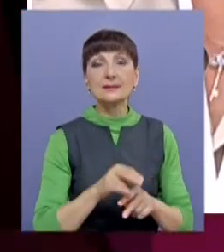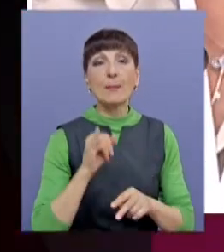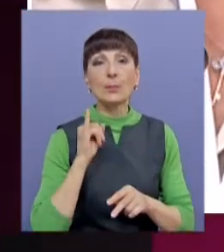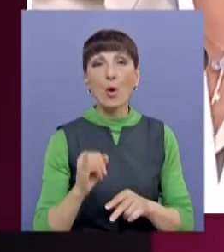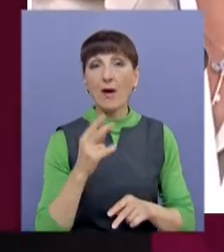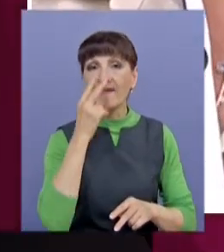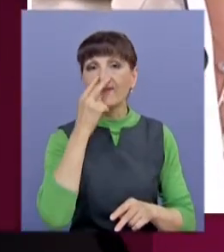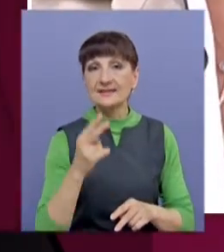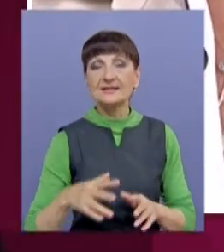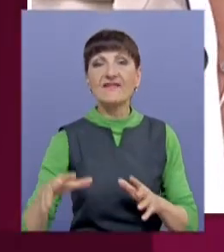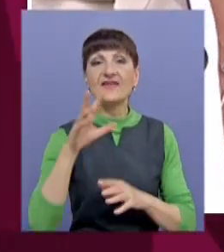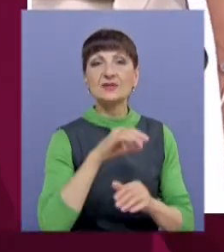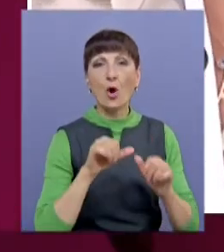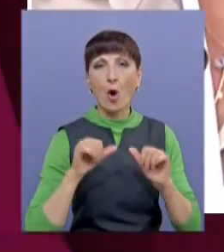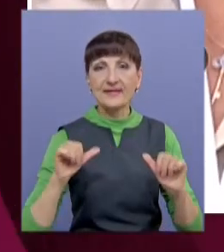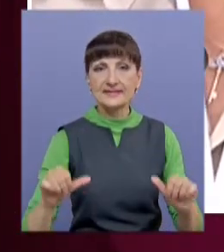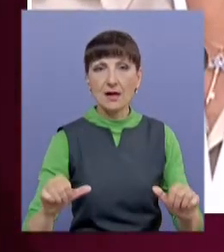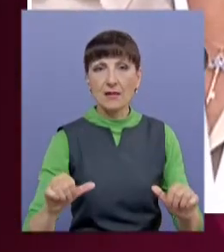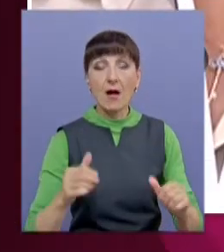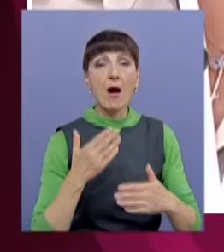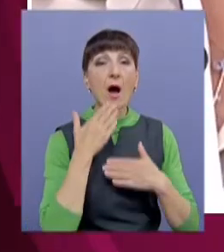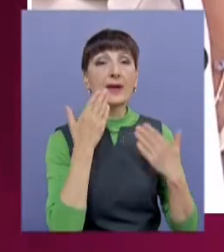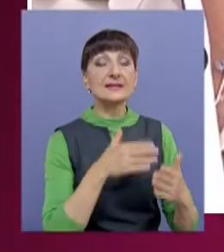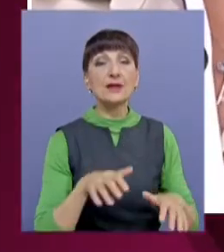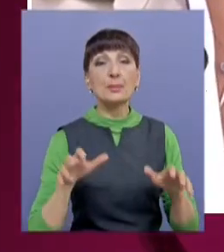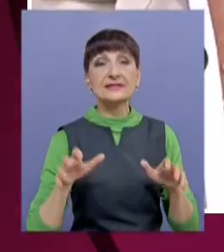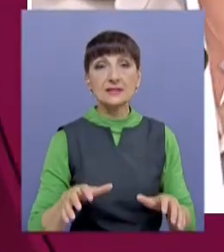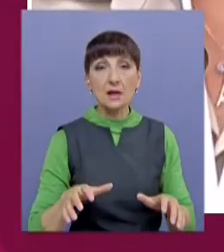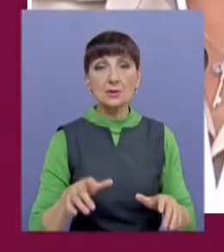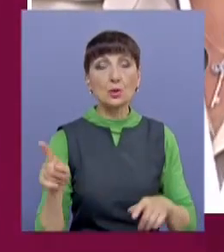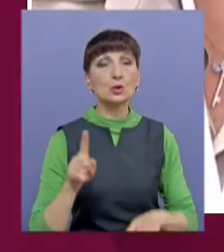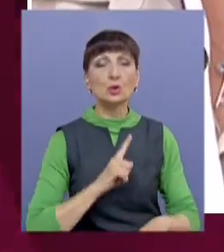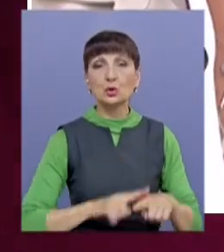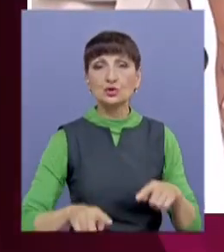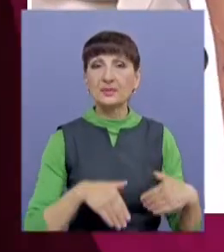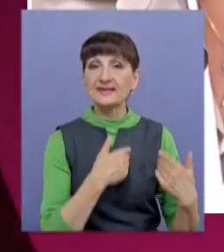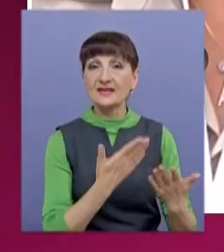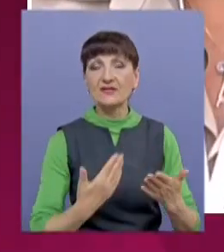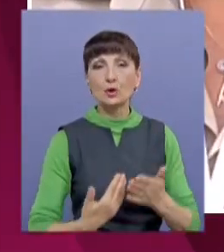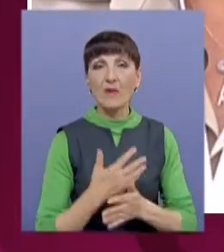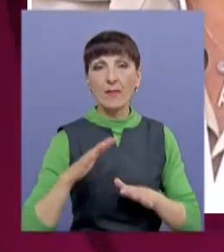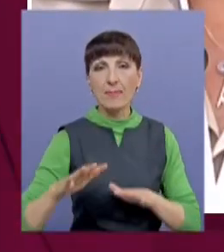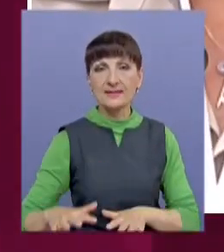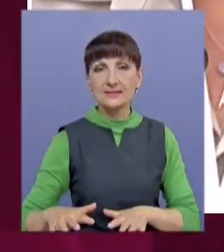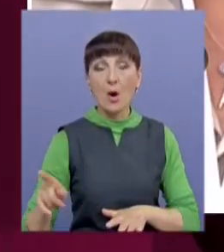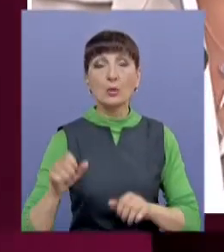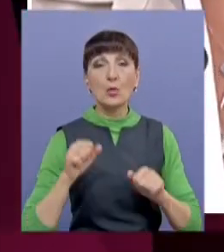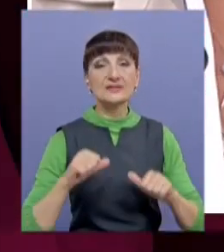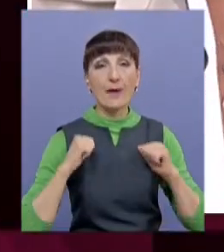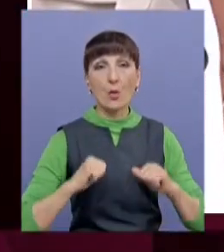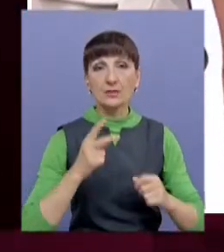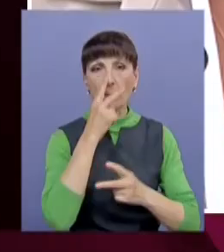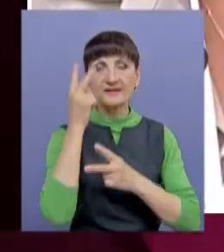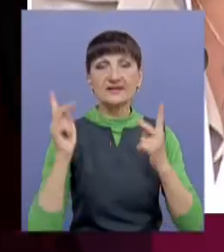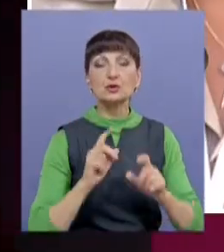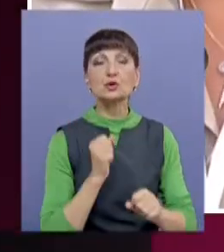видел весь состав комиссии, обратился к председателю, председатель тут же ему предоставил новое место, где он мог спокойно обозревать,